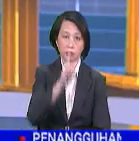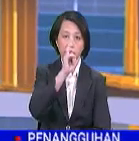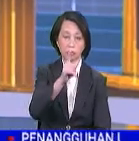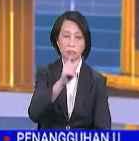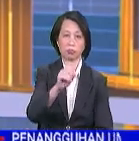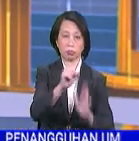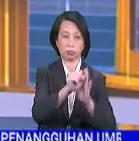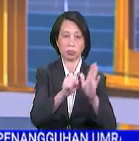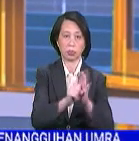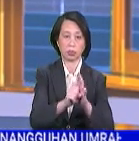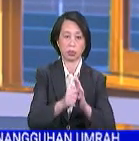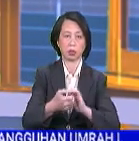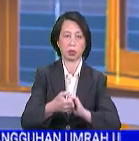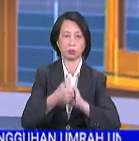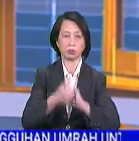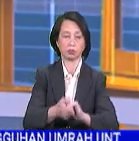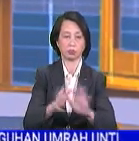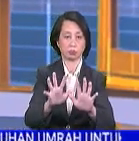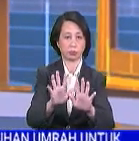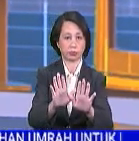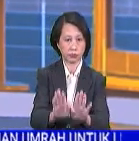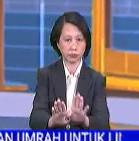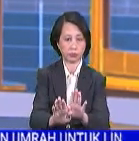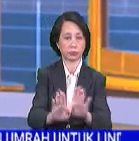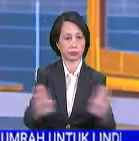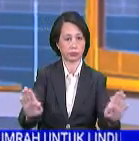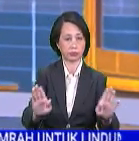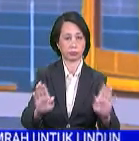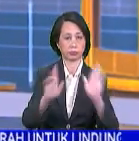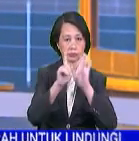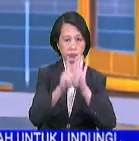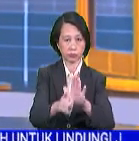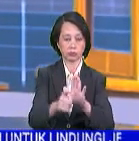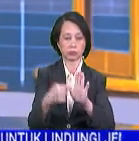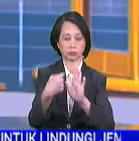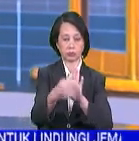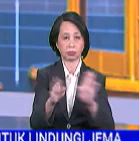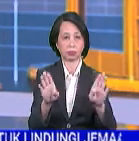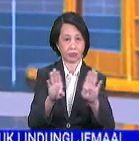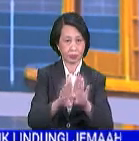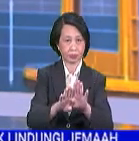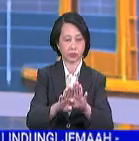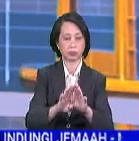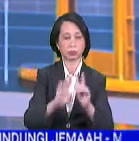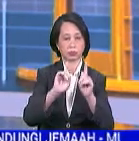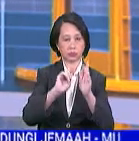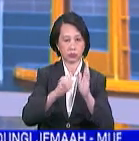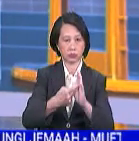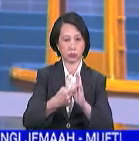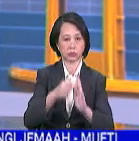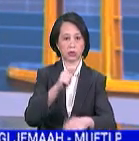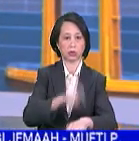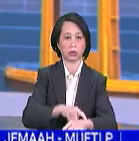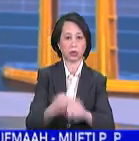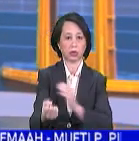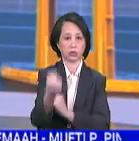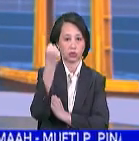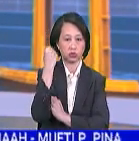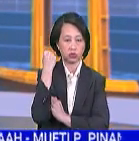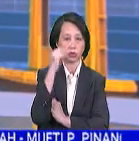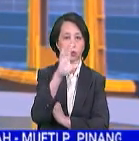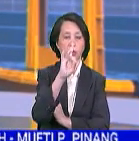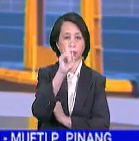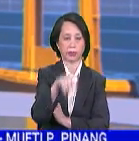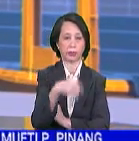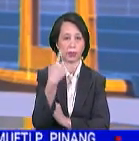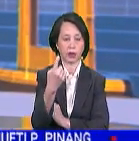Syarat amalan merapatkan saf solat jemaah di masjid-masjid seluruh negeri Perlis berkuat kuasa mulai waktu subuh 8 Januari